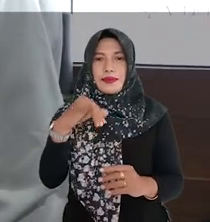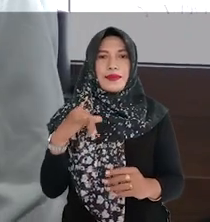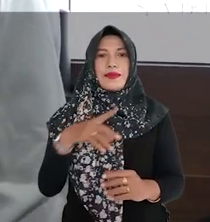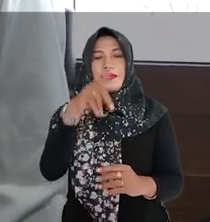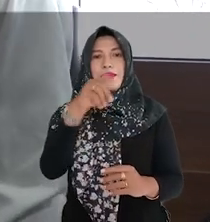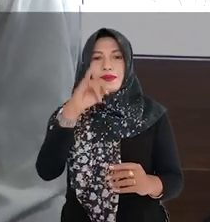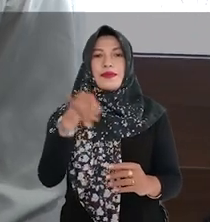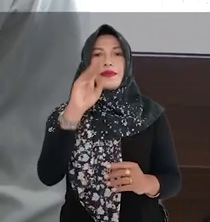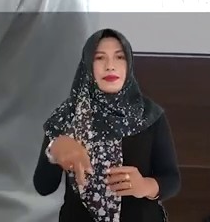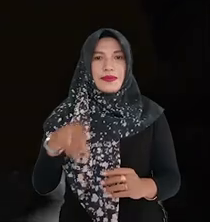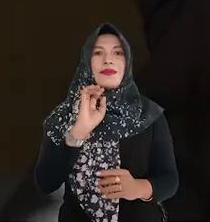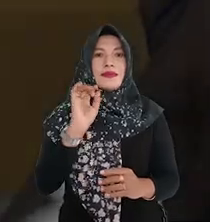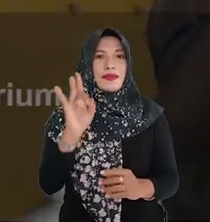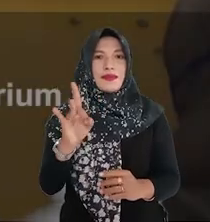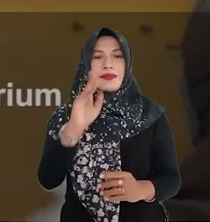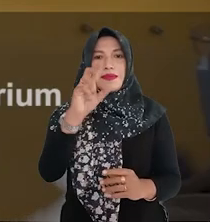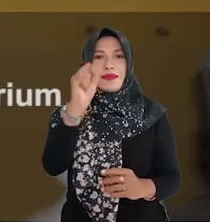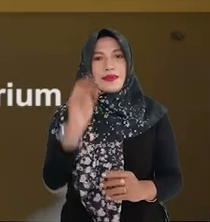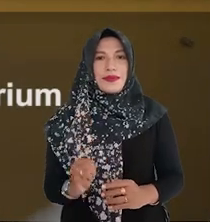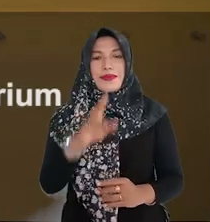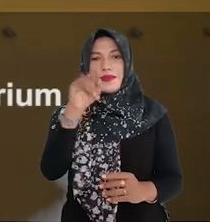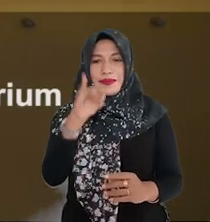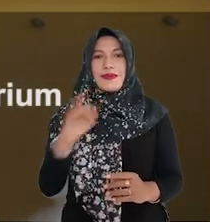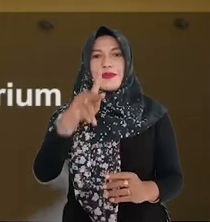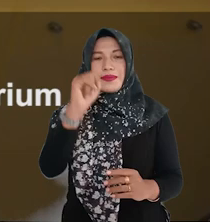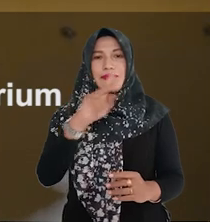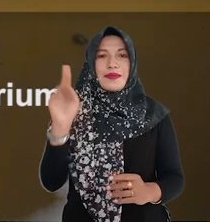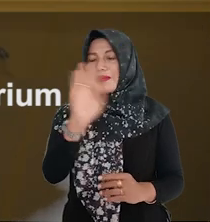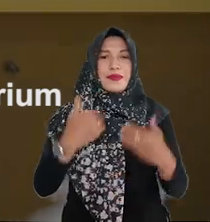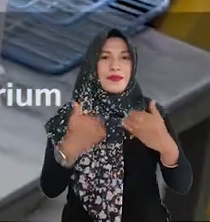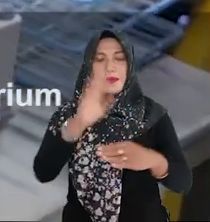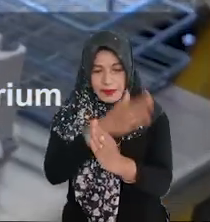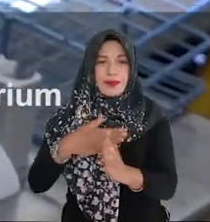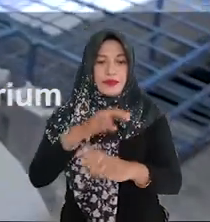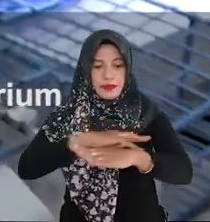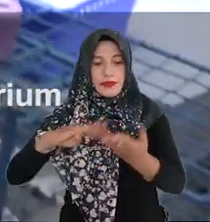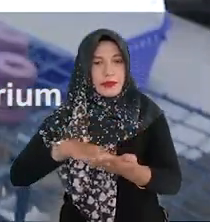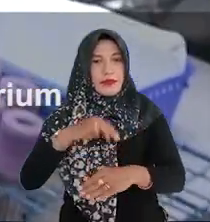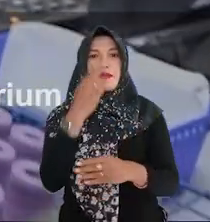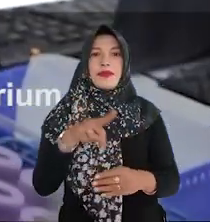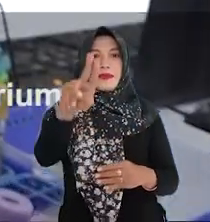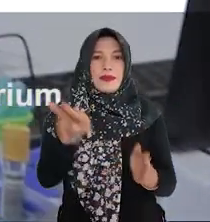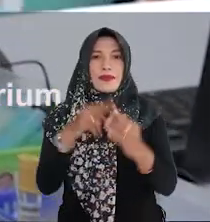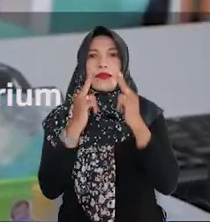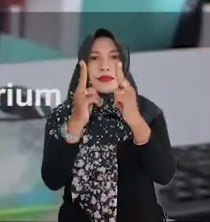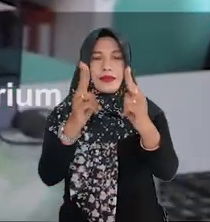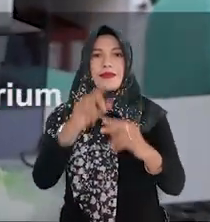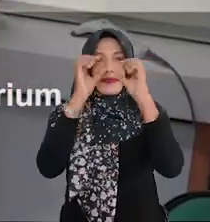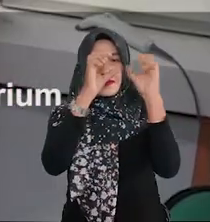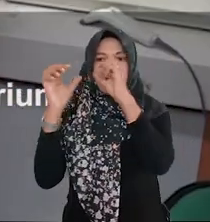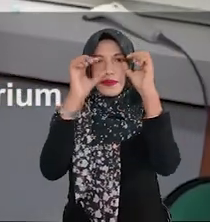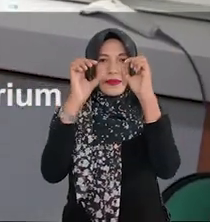sesama dpjp 8 ksempatan ologi klinik tidak ada pembatasan waktu untuk